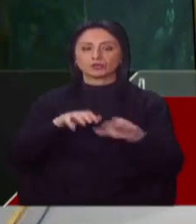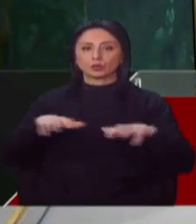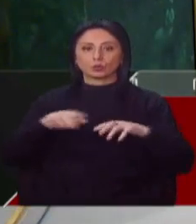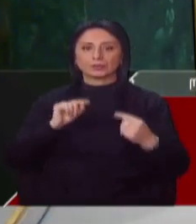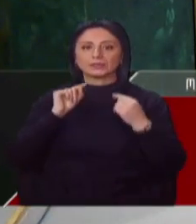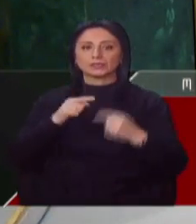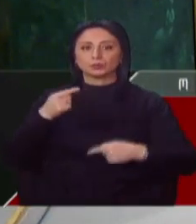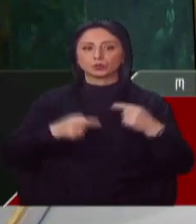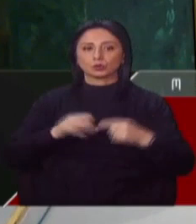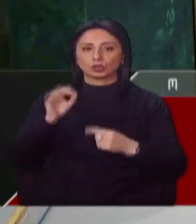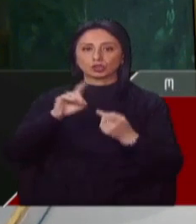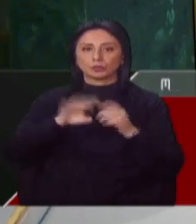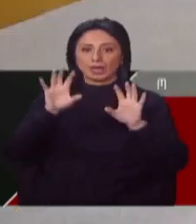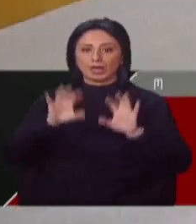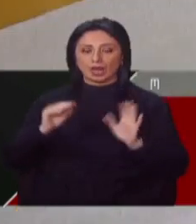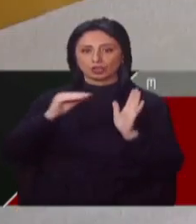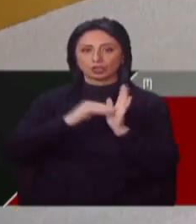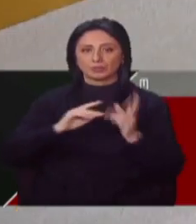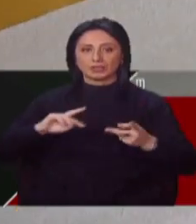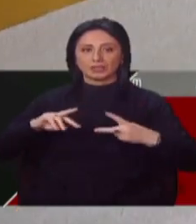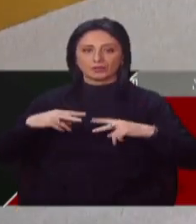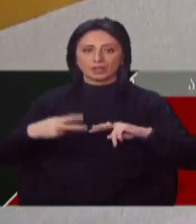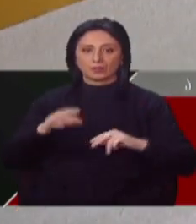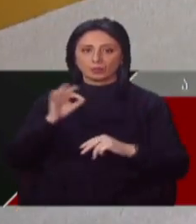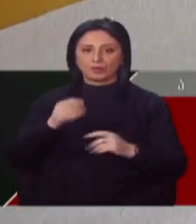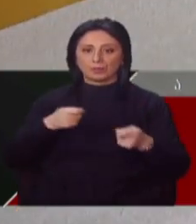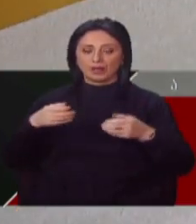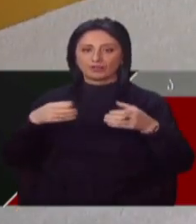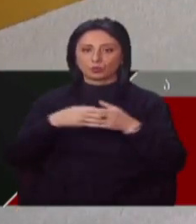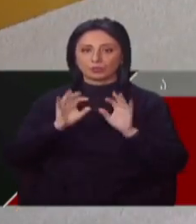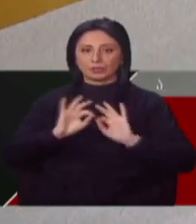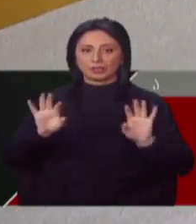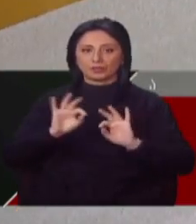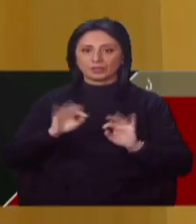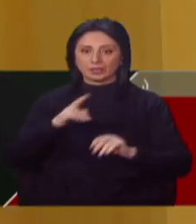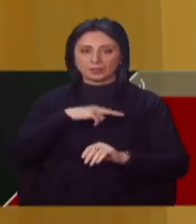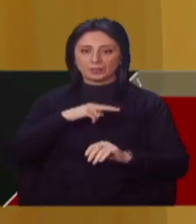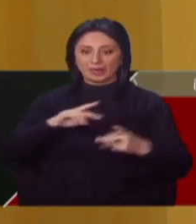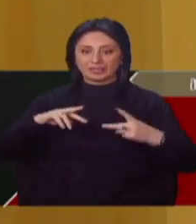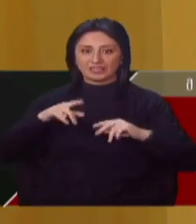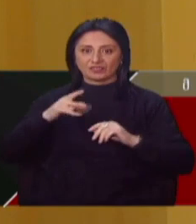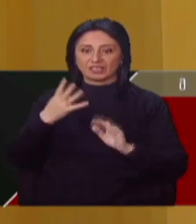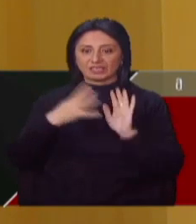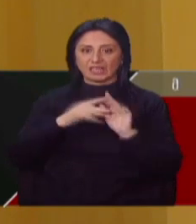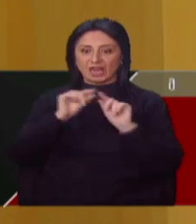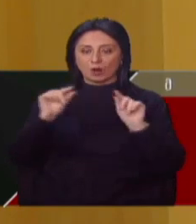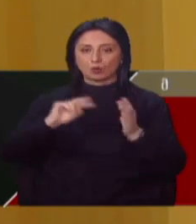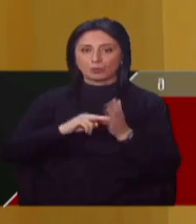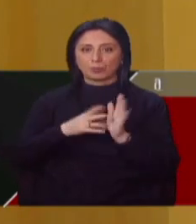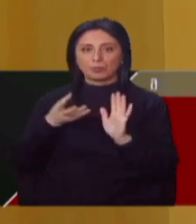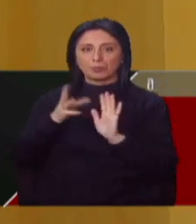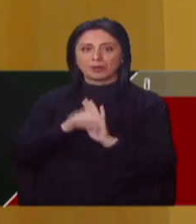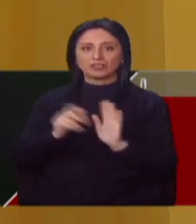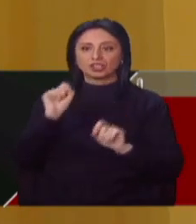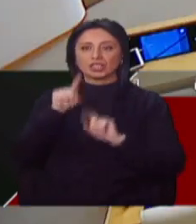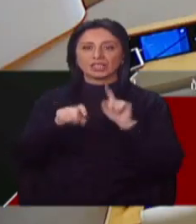კორუფციის წინააღმდეგ ბრძოლის შესახებ კანონებში შესატან ცვლილებებს. Მართველი გუნდის განცხადებით საკანონმდებლო ცვლილებები 9 პუნქტიანი გეგმის ფარგლებში